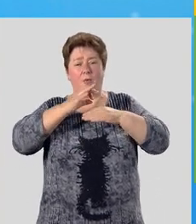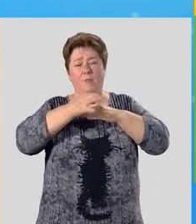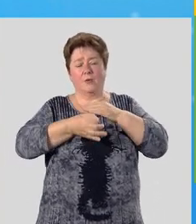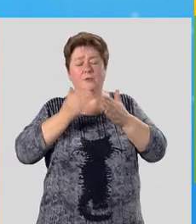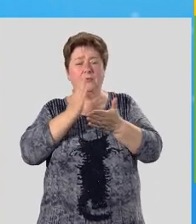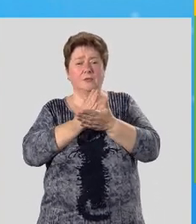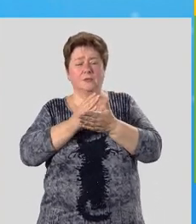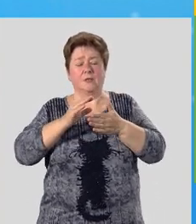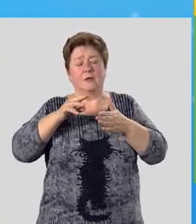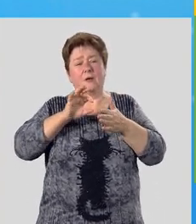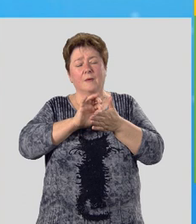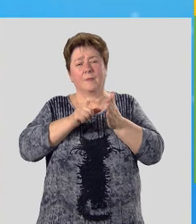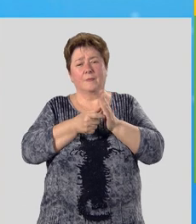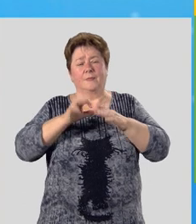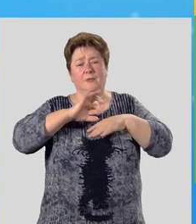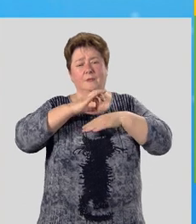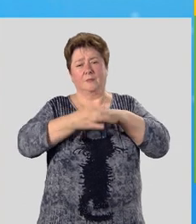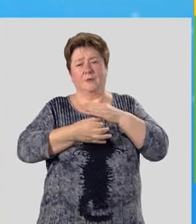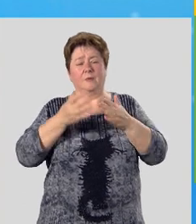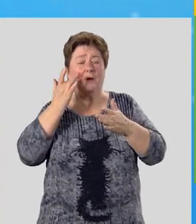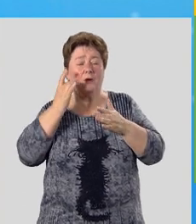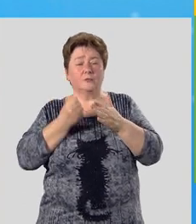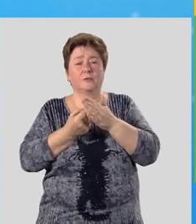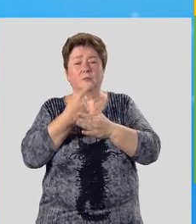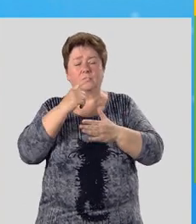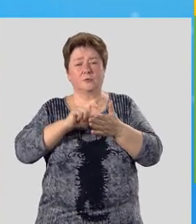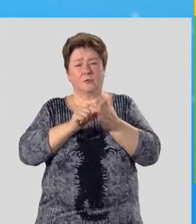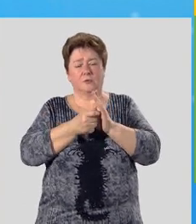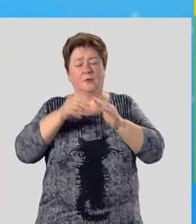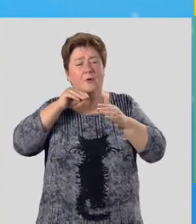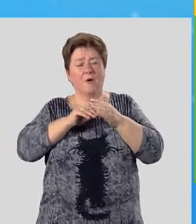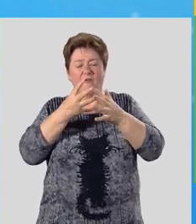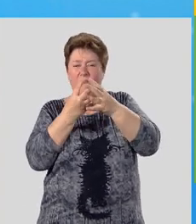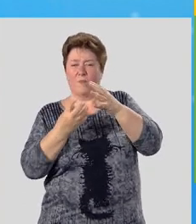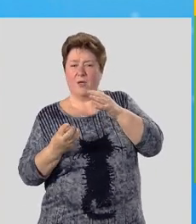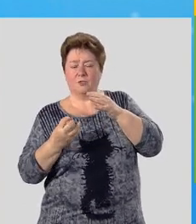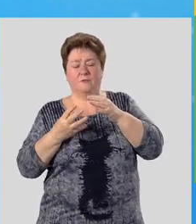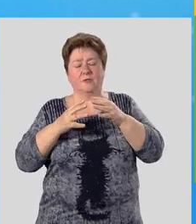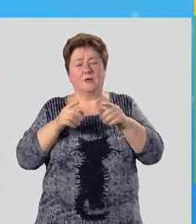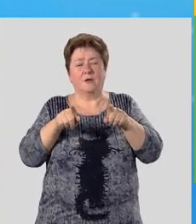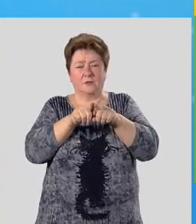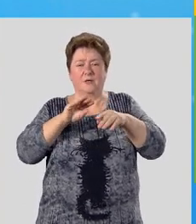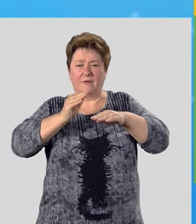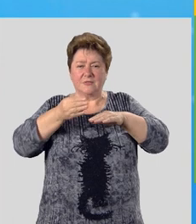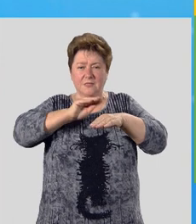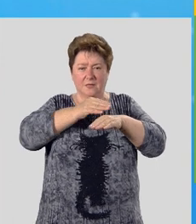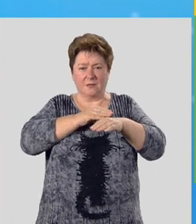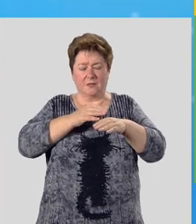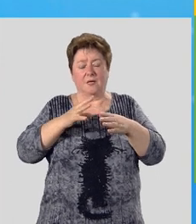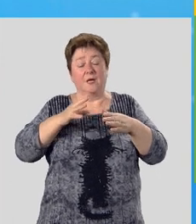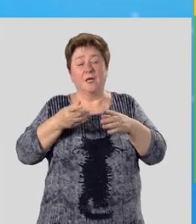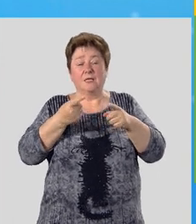располагается плазматическая мембрана. Она образует внутри клетки впячивание в виде складок. С